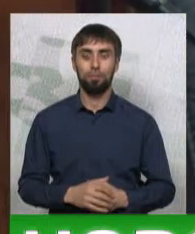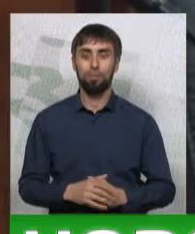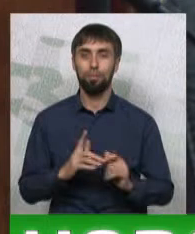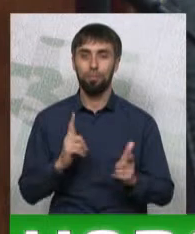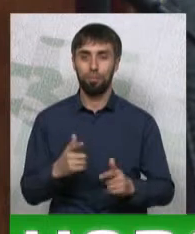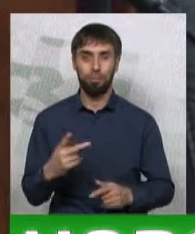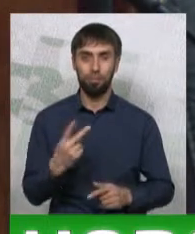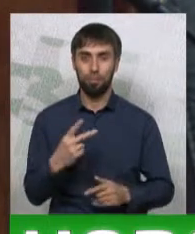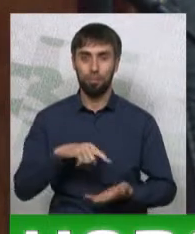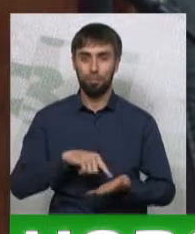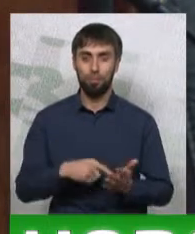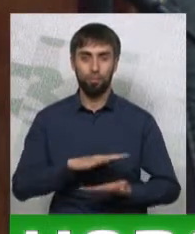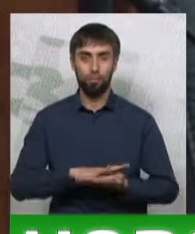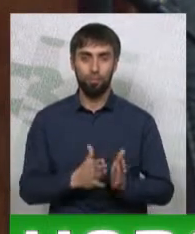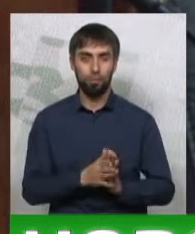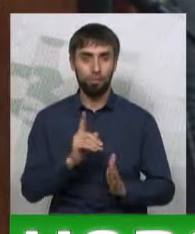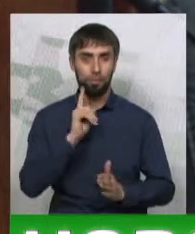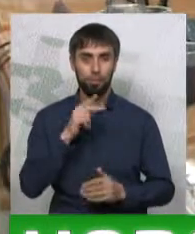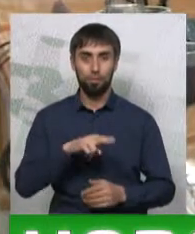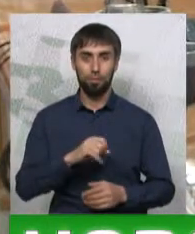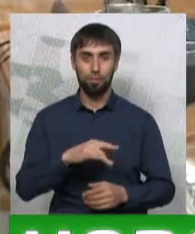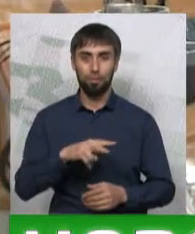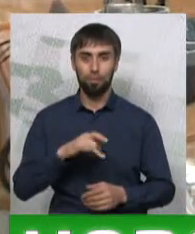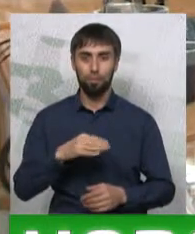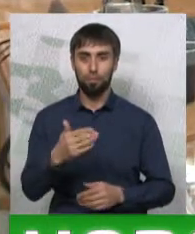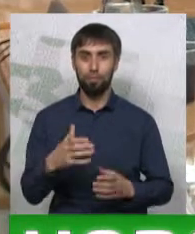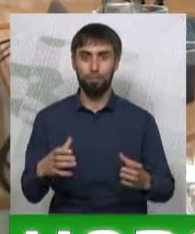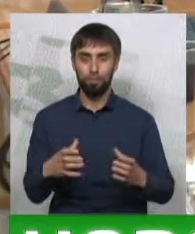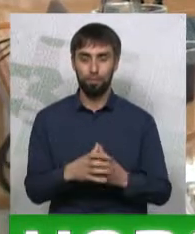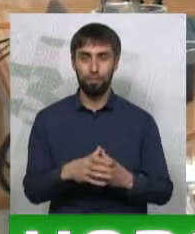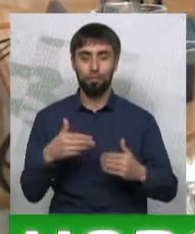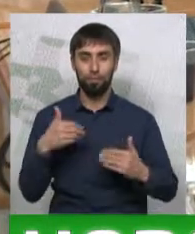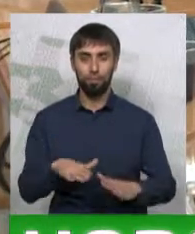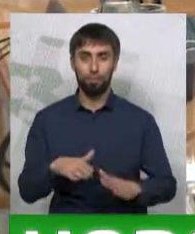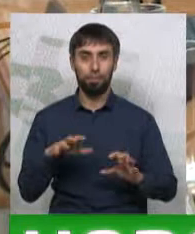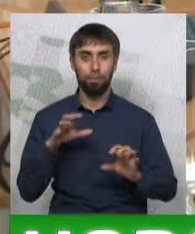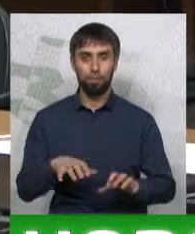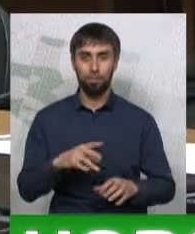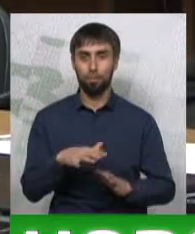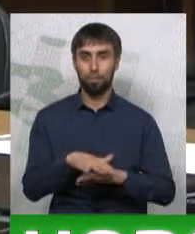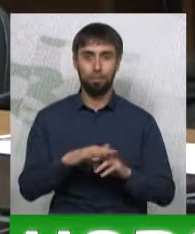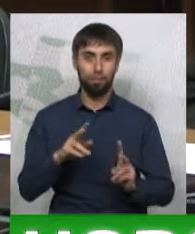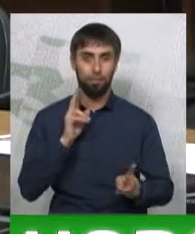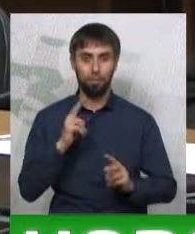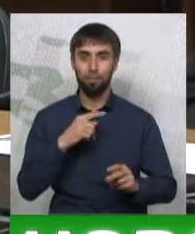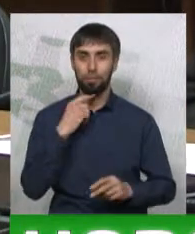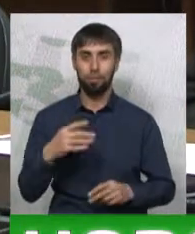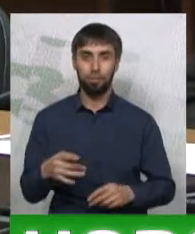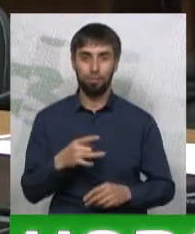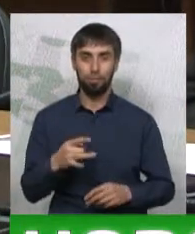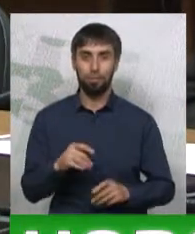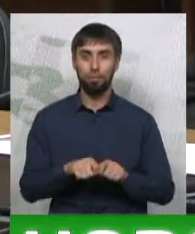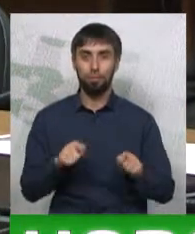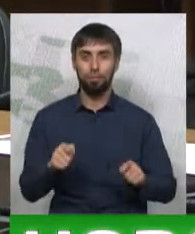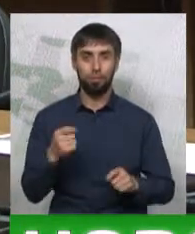Согласно второму пункту положения о молодежном парламенте, для его формирования решением председателя Народного собрания республики